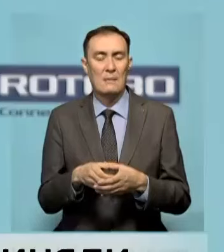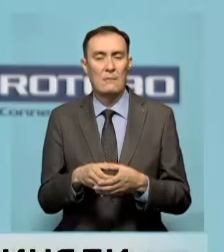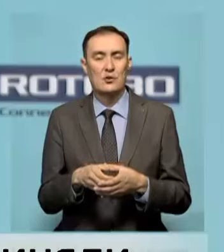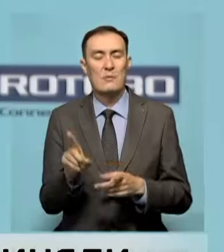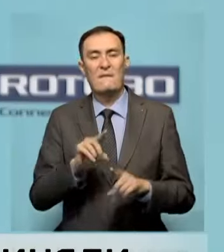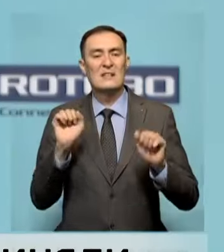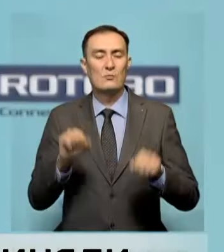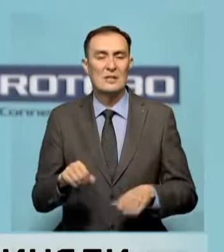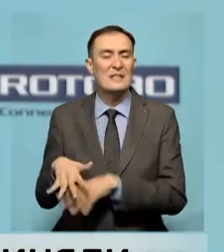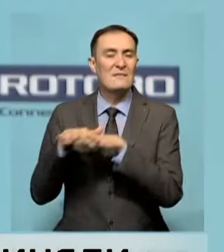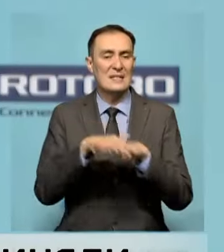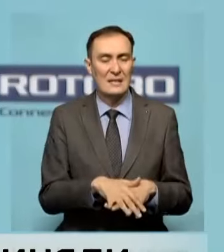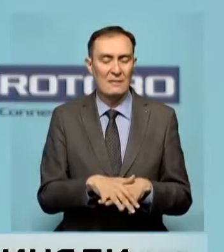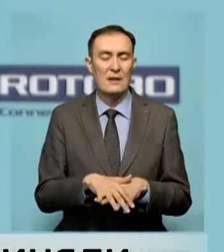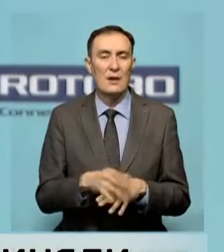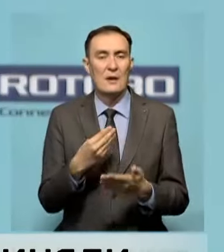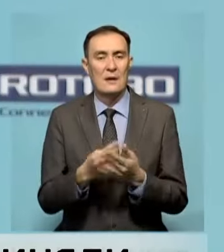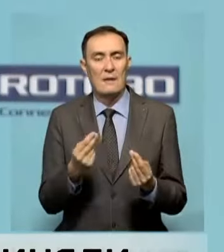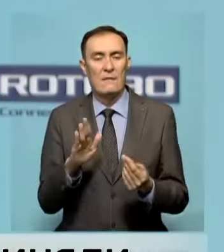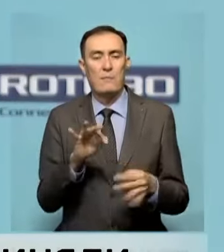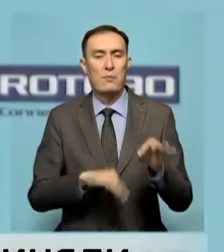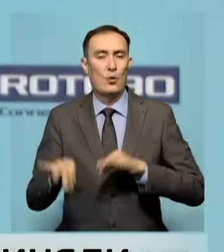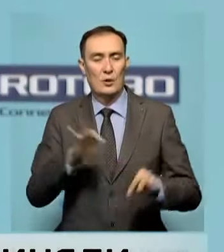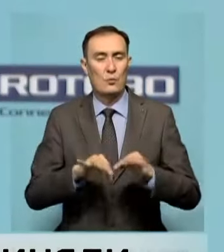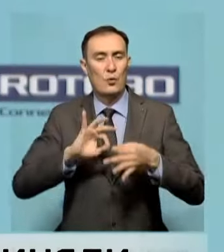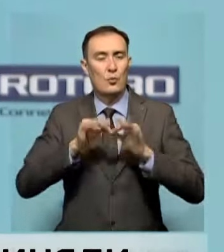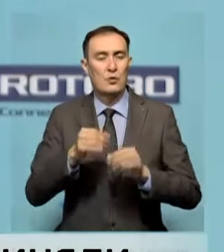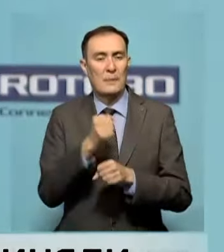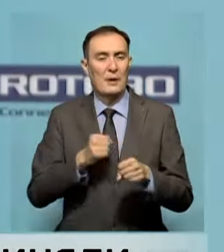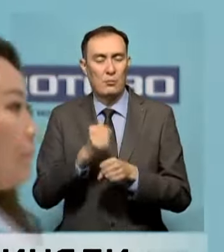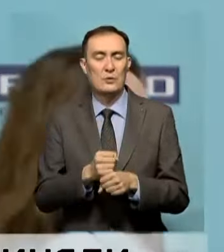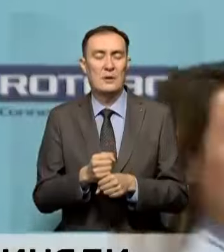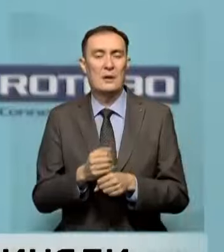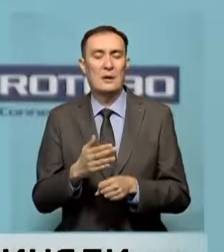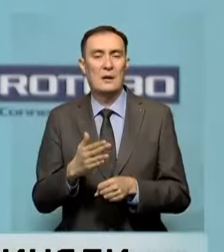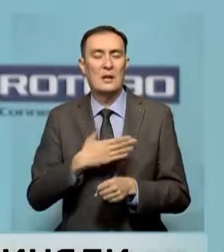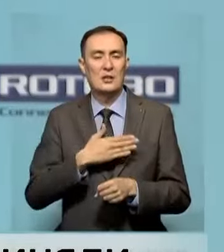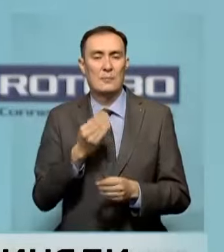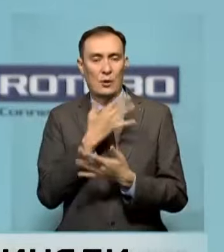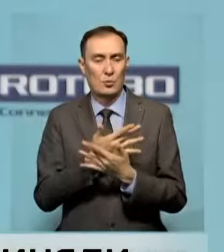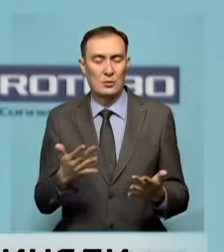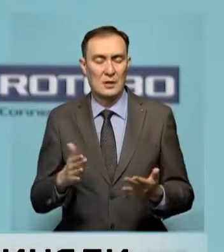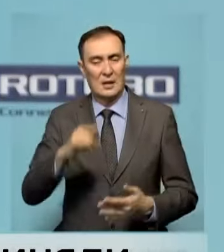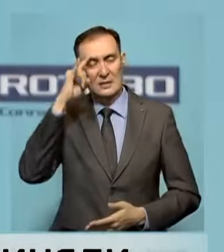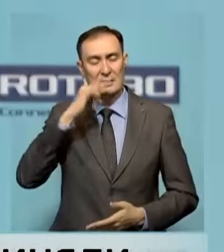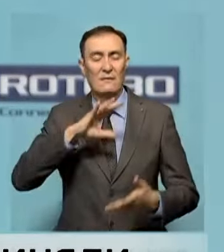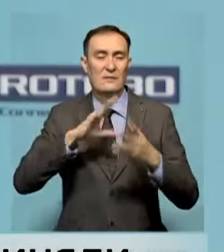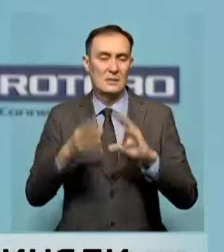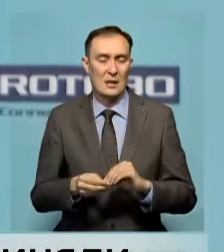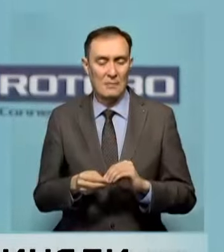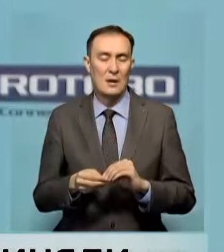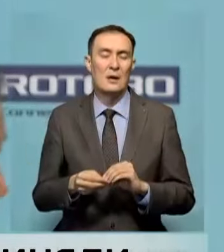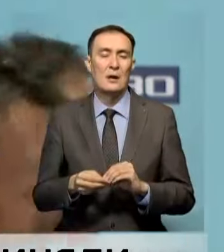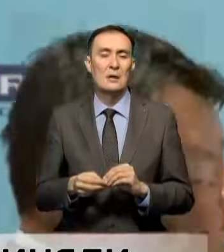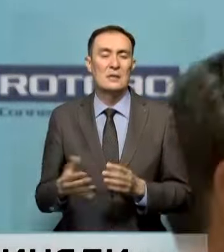рассмотрению возможности инвестировать в проекты по глубокой переработке зерна. Вы знаете, что Казахстан в целом